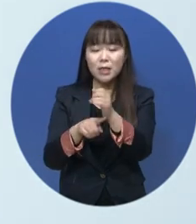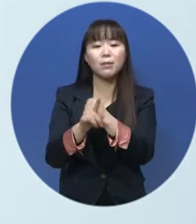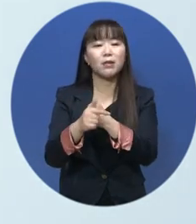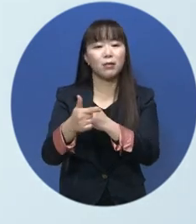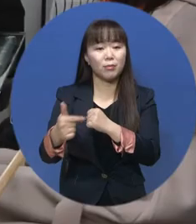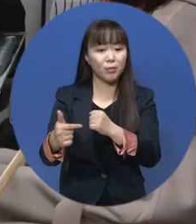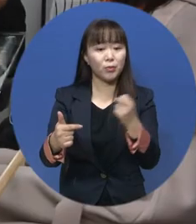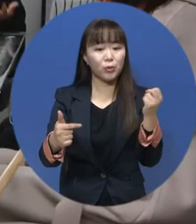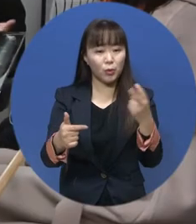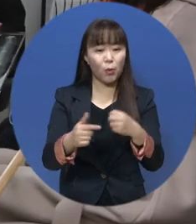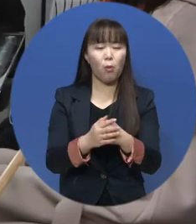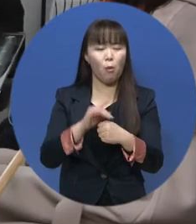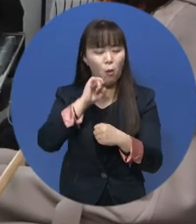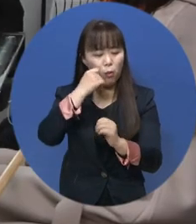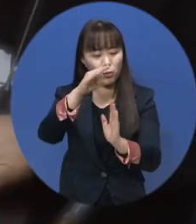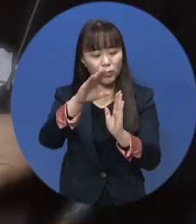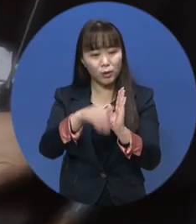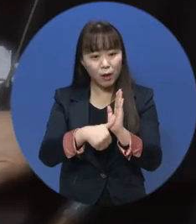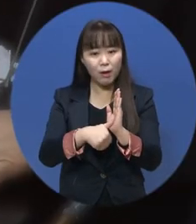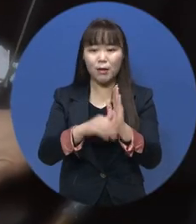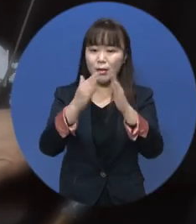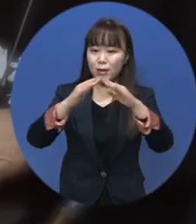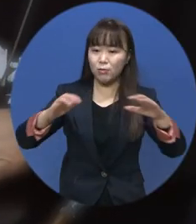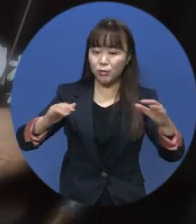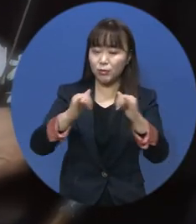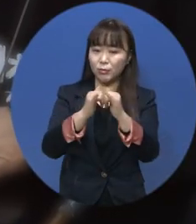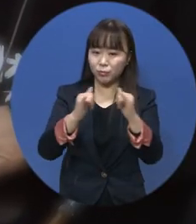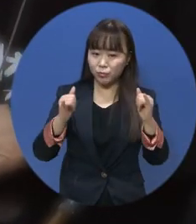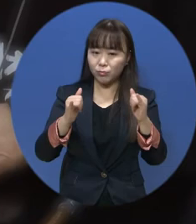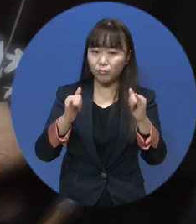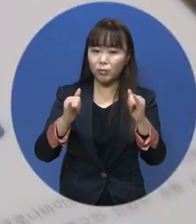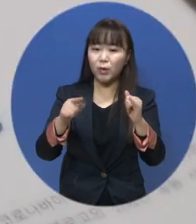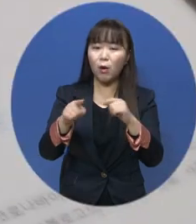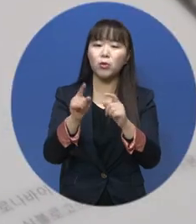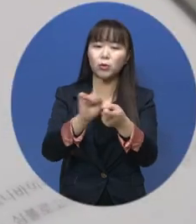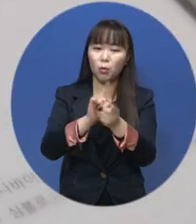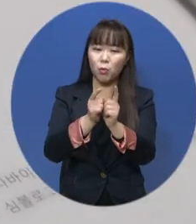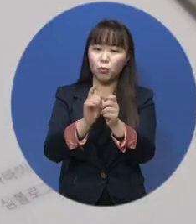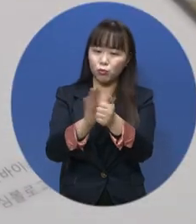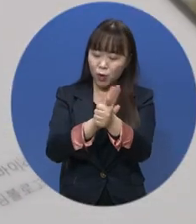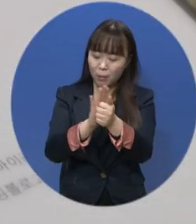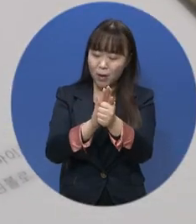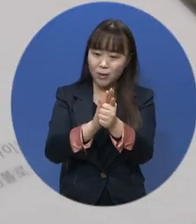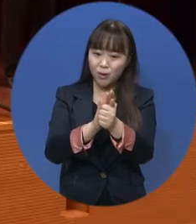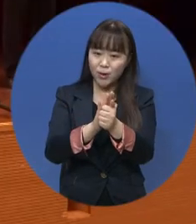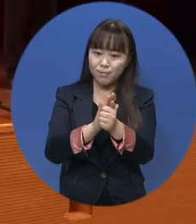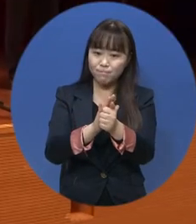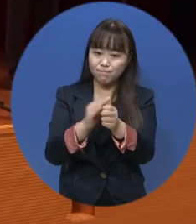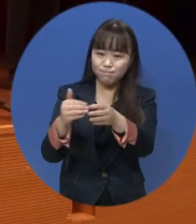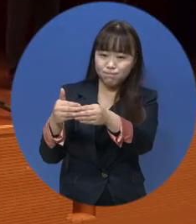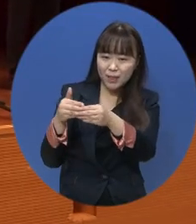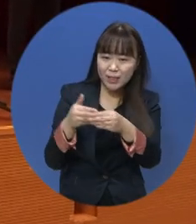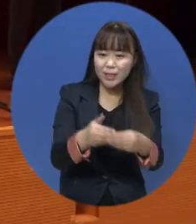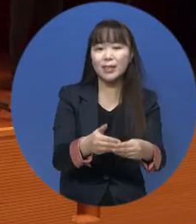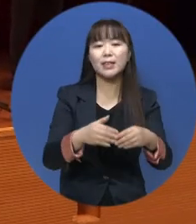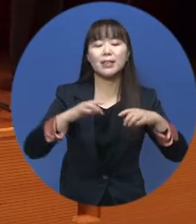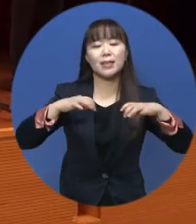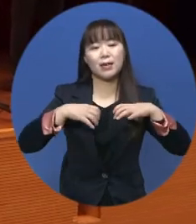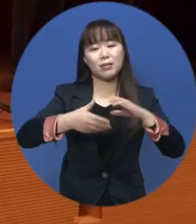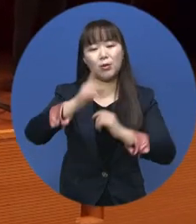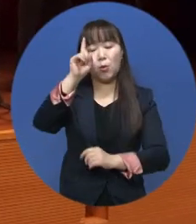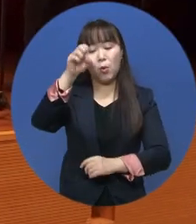두고 있으며 어려울 때 이웃이 이웃을 위로하며 일으켜 줄수 있는 자랑스러운